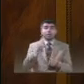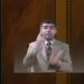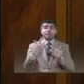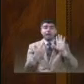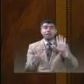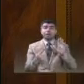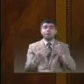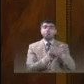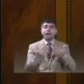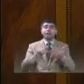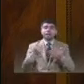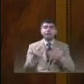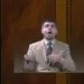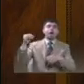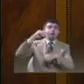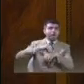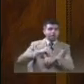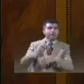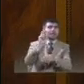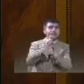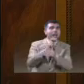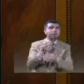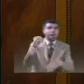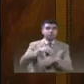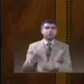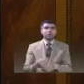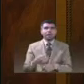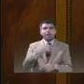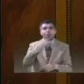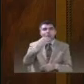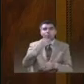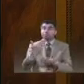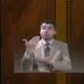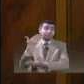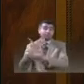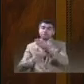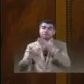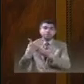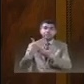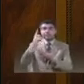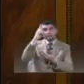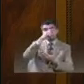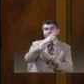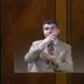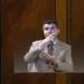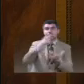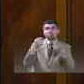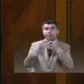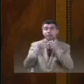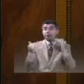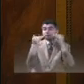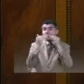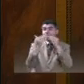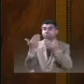الدرهم اضافيه، منين غادي نجيبوها؟ عاوتاني غادي خصنا نجيبوها من العجز. وهكذا ترون ان هنالك تناقض في الخطاب. انا